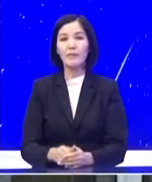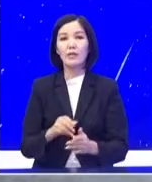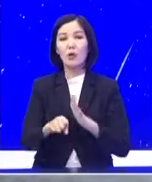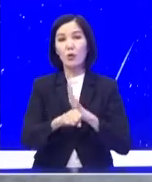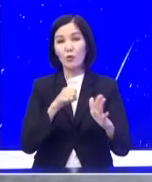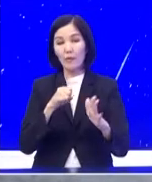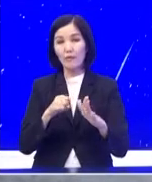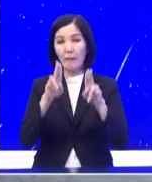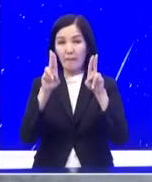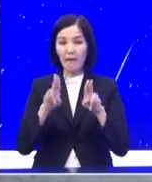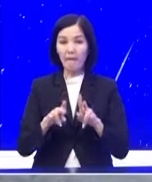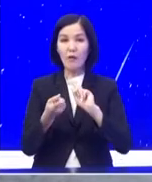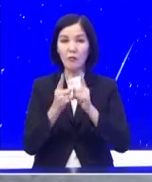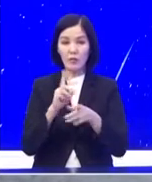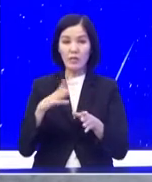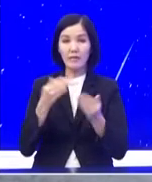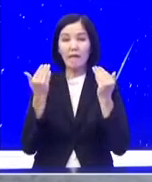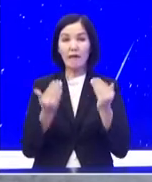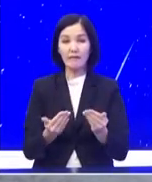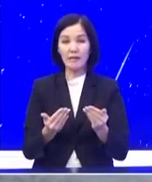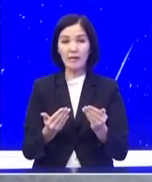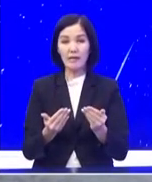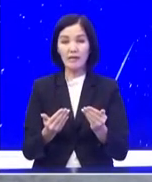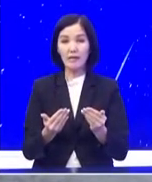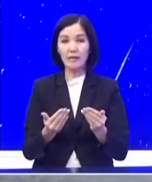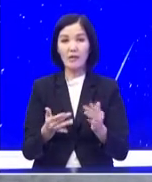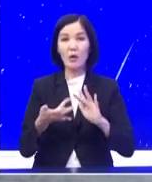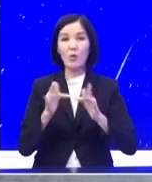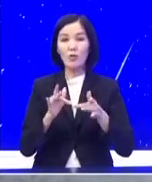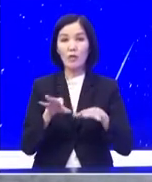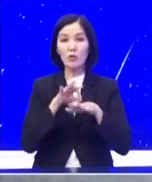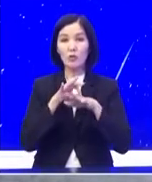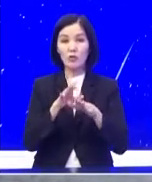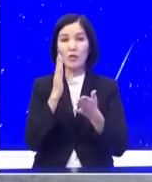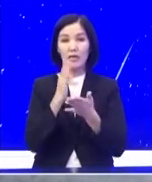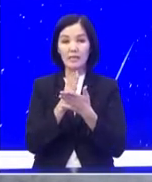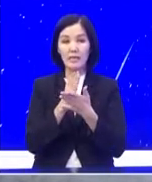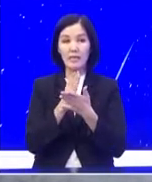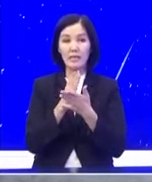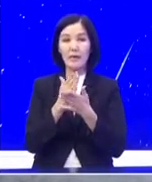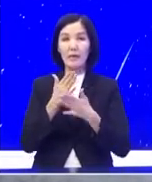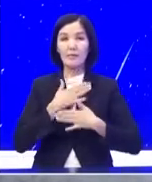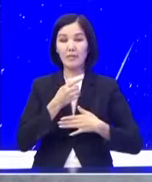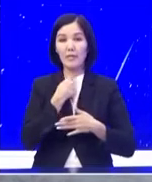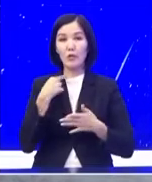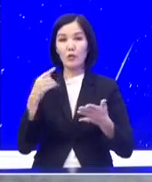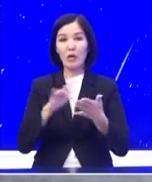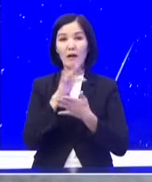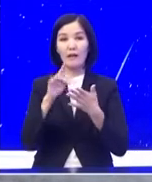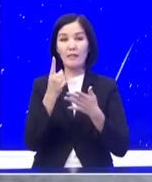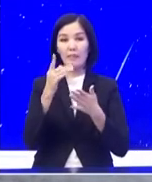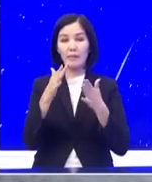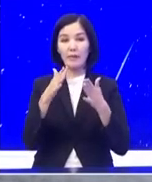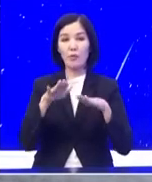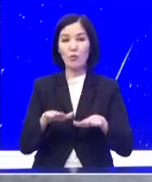шалу тәртібі біраз өзгерді. Қазіргі кезде бұл онлайн түрінде жүзеге асырылады. Бізде Талдықорған қаласында бірақ мекен